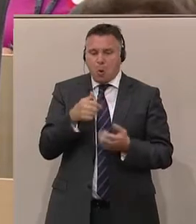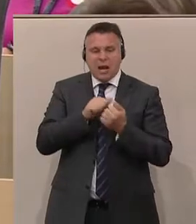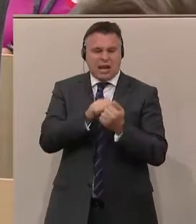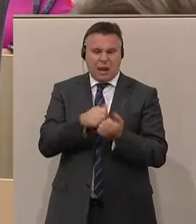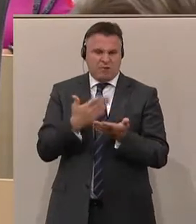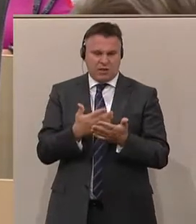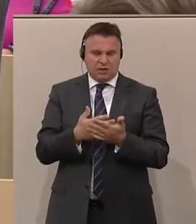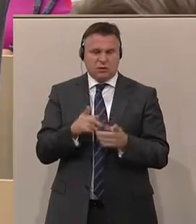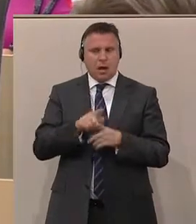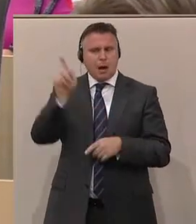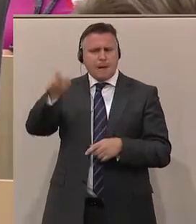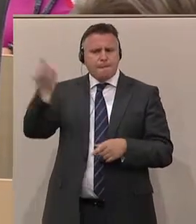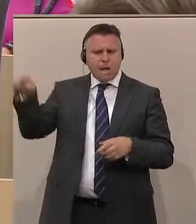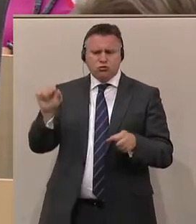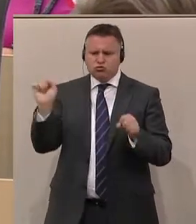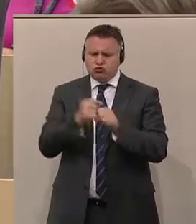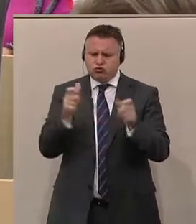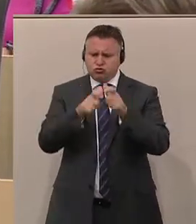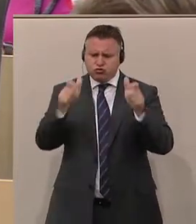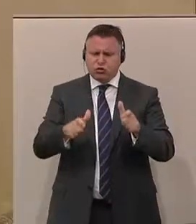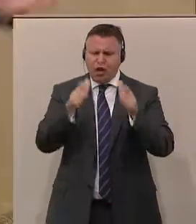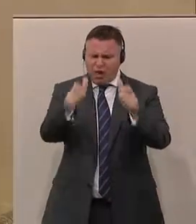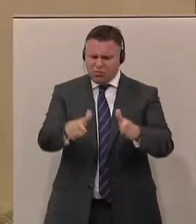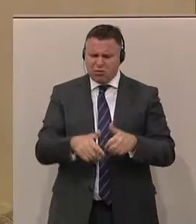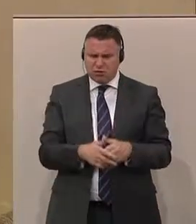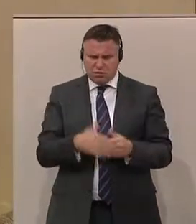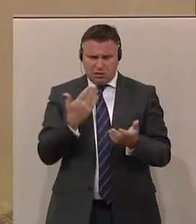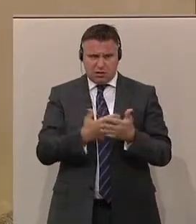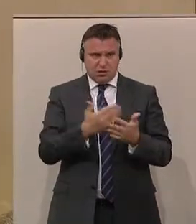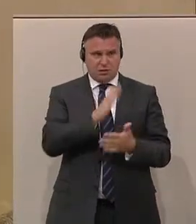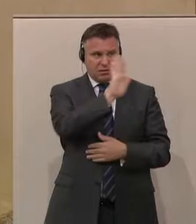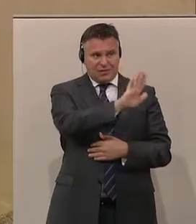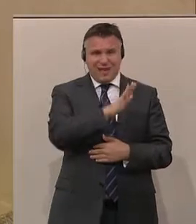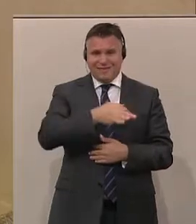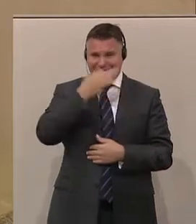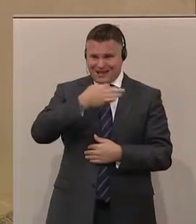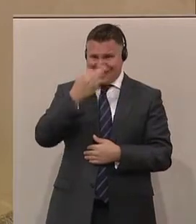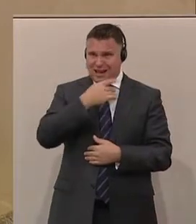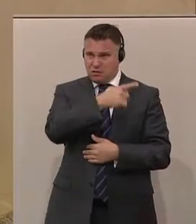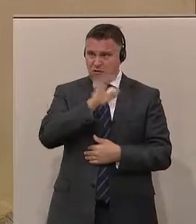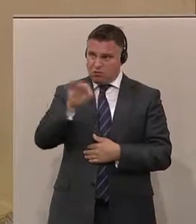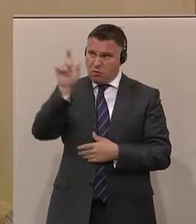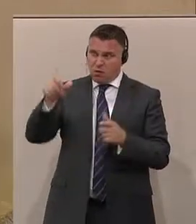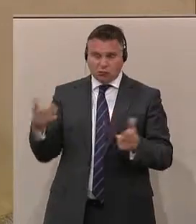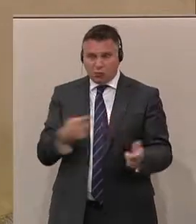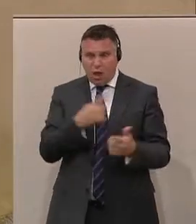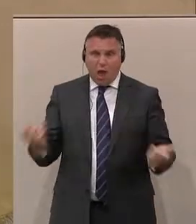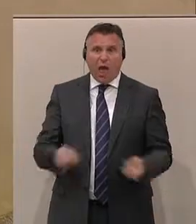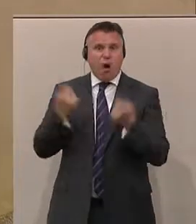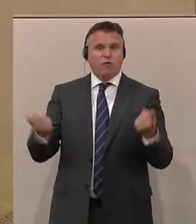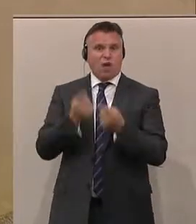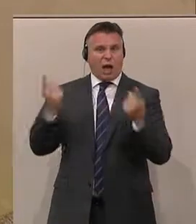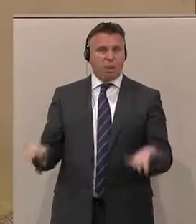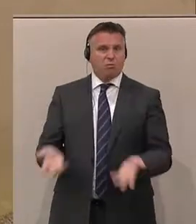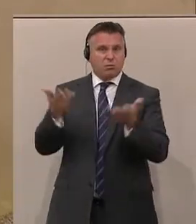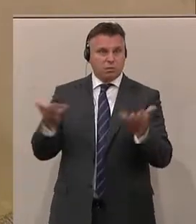zu Steinen greifen, zu Pflastersteinen und möglicherweise durch ihre Rede und durch ihre Art, die Leute aufzuhetzen,